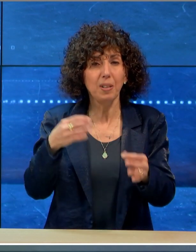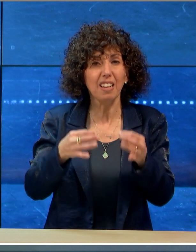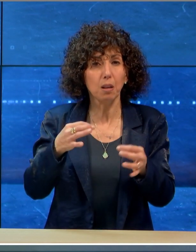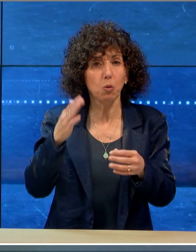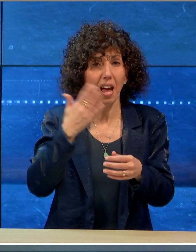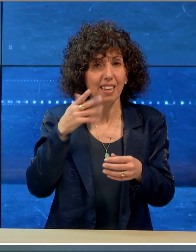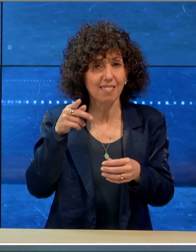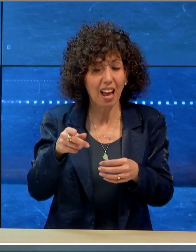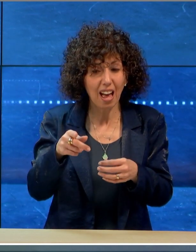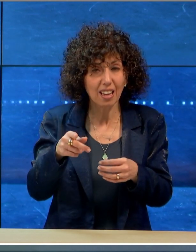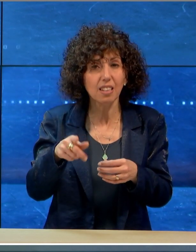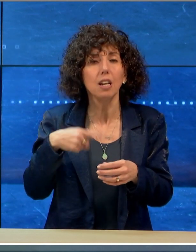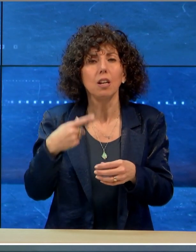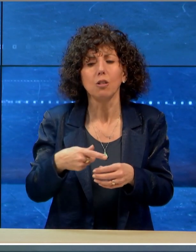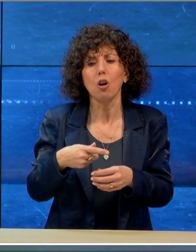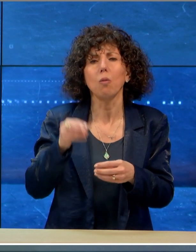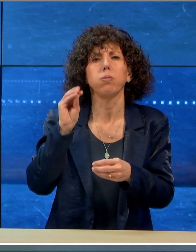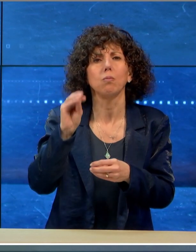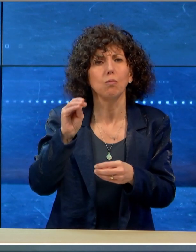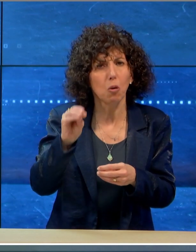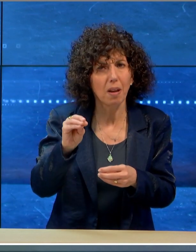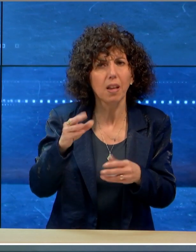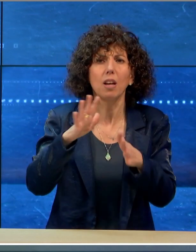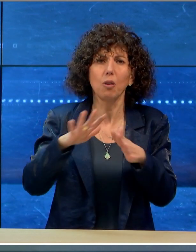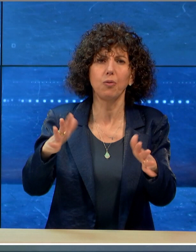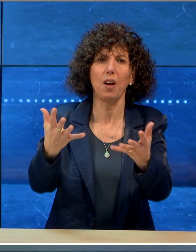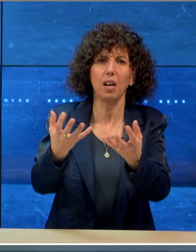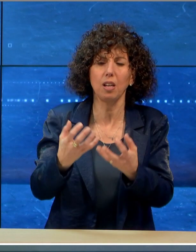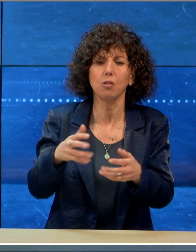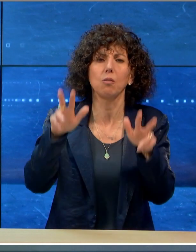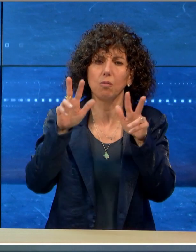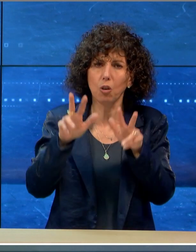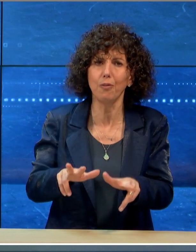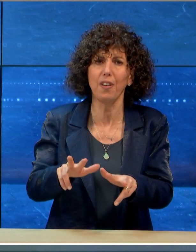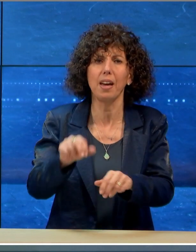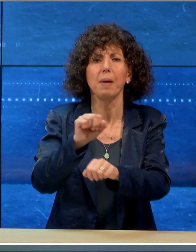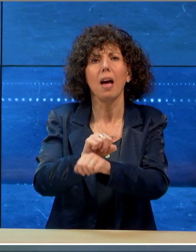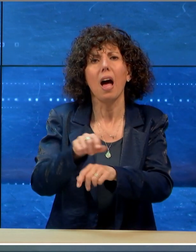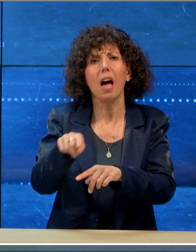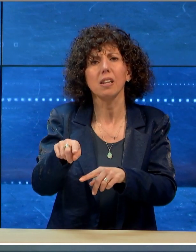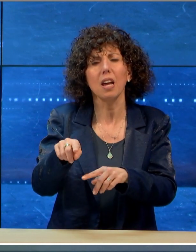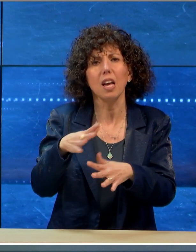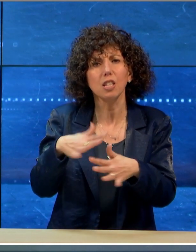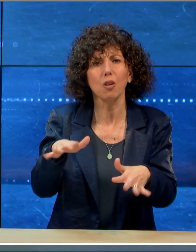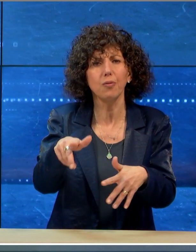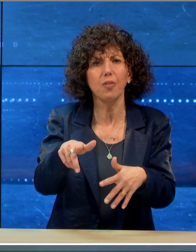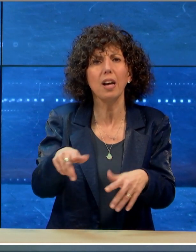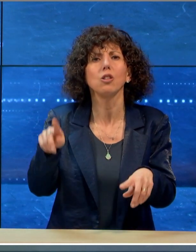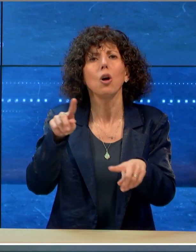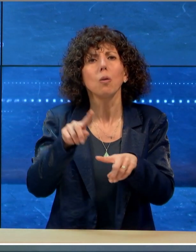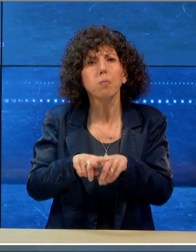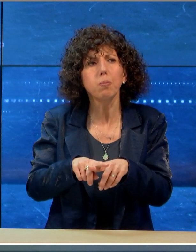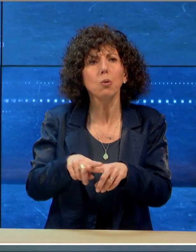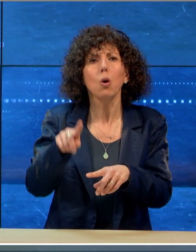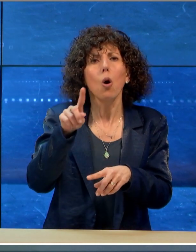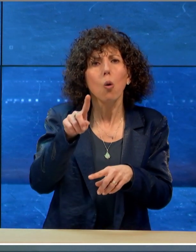Trani ha poi chiesto ed ottenuto la convalida dell'arresto e l'applicazione